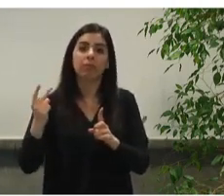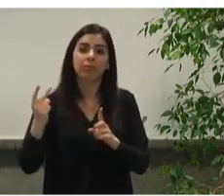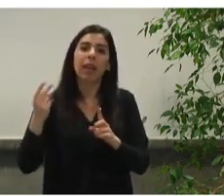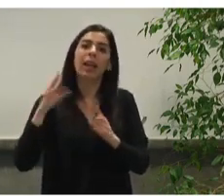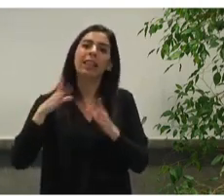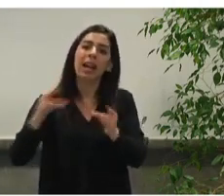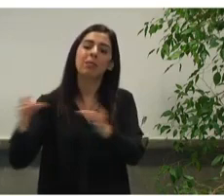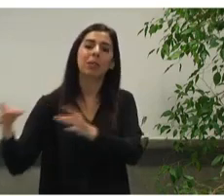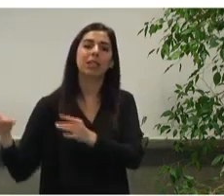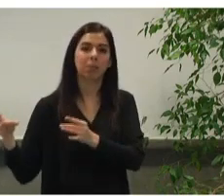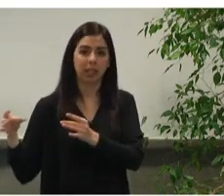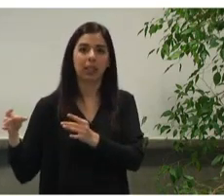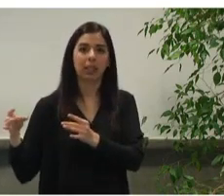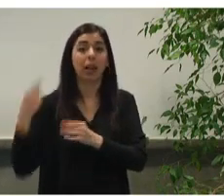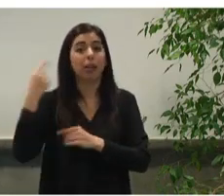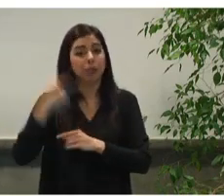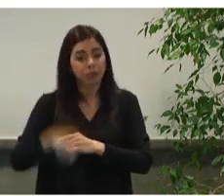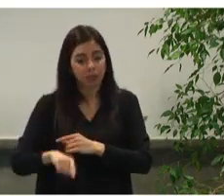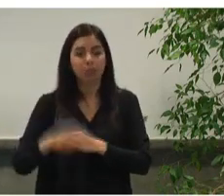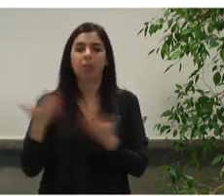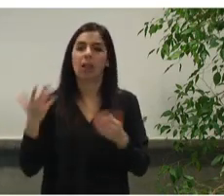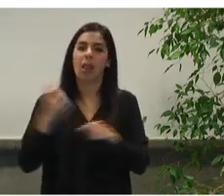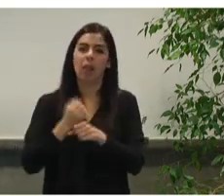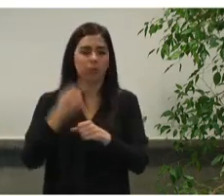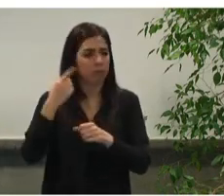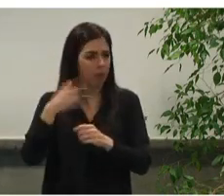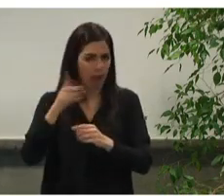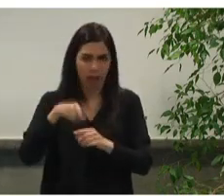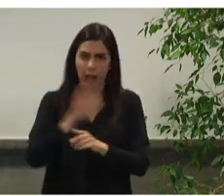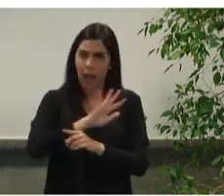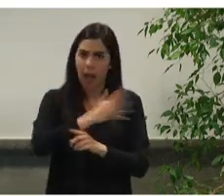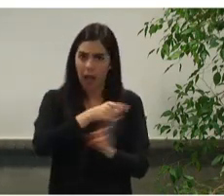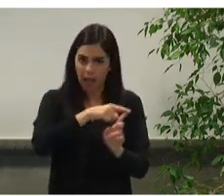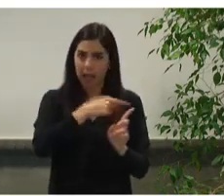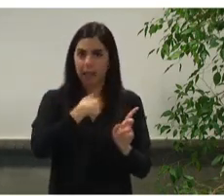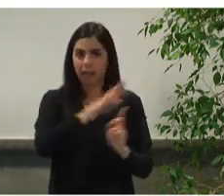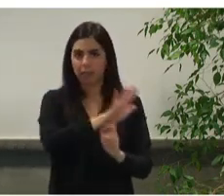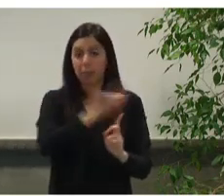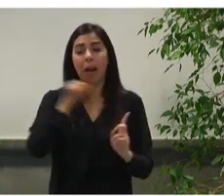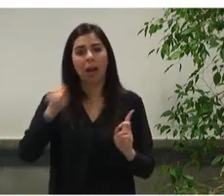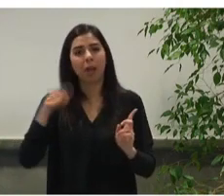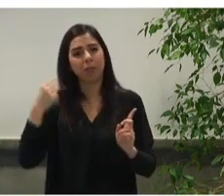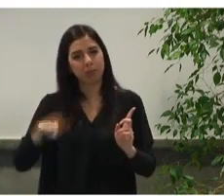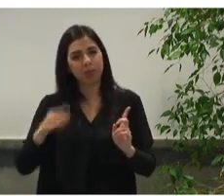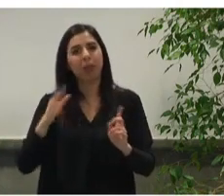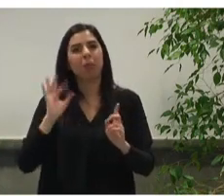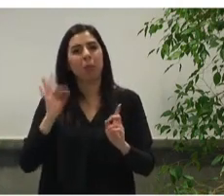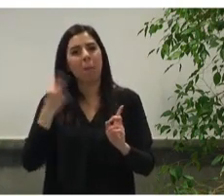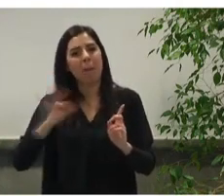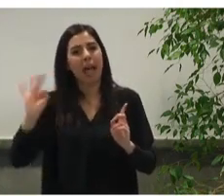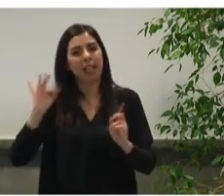trasmissibilità. Questo è un lavoro, anche questo, anche altro che ho fatto vedere, ma anche questo in particolare fatto in collaborazione